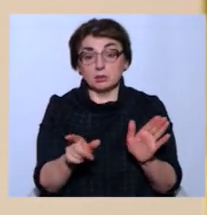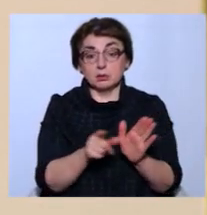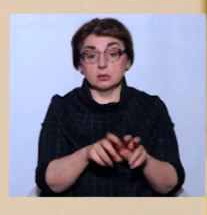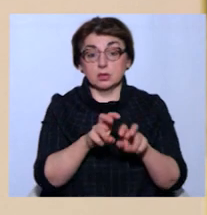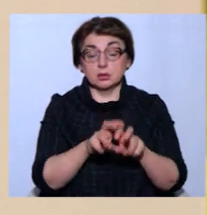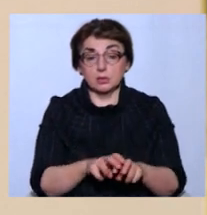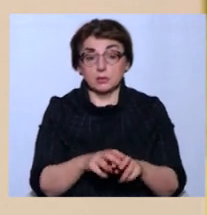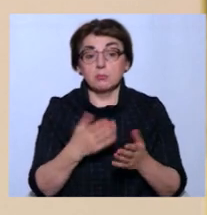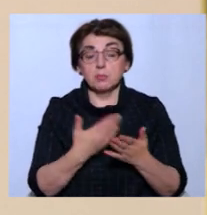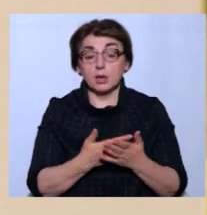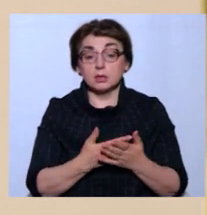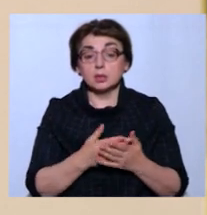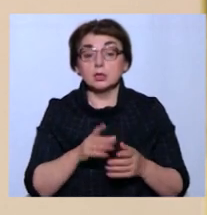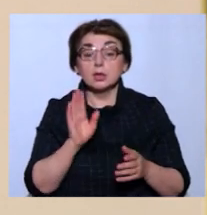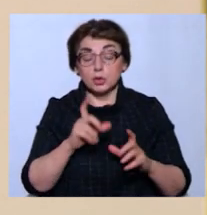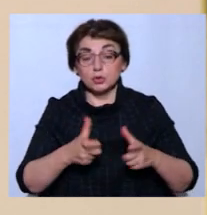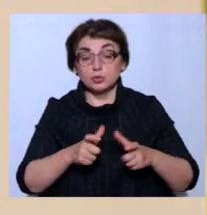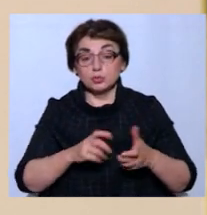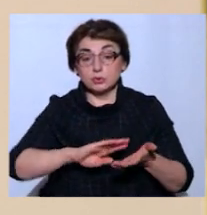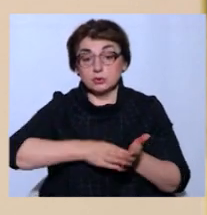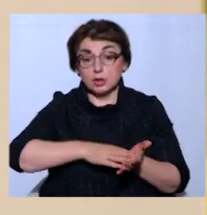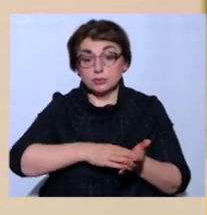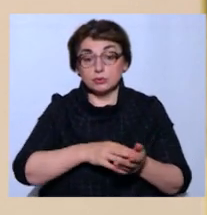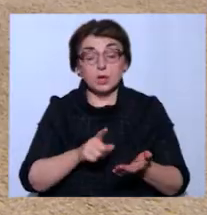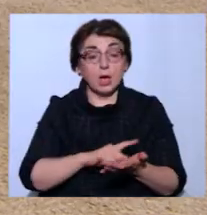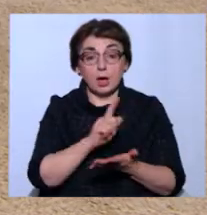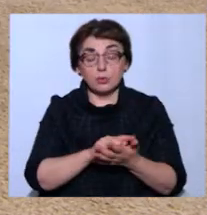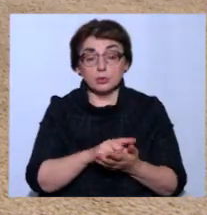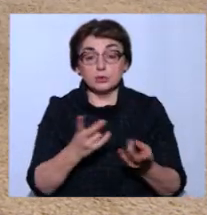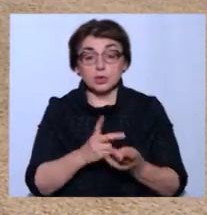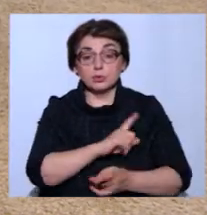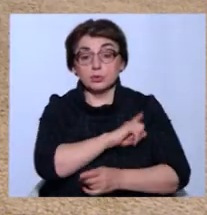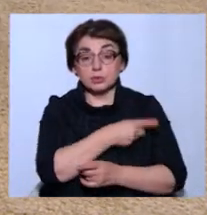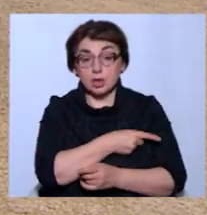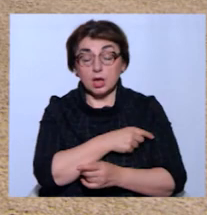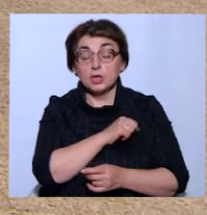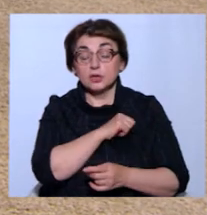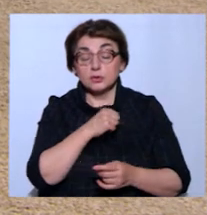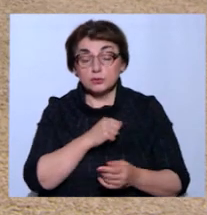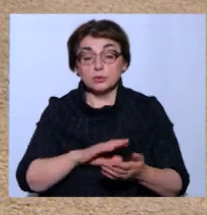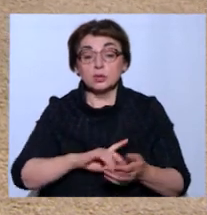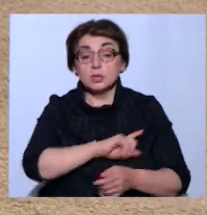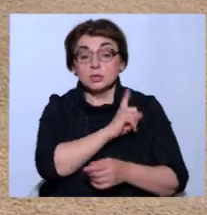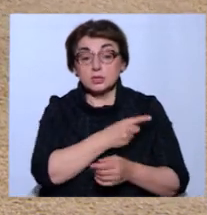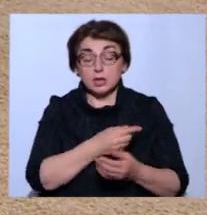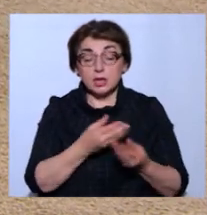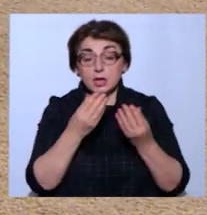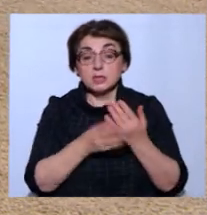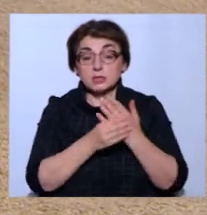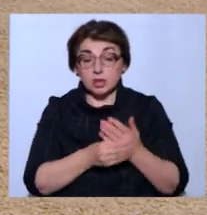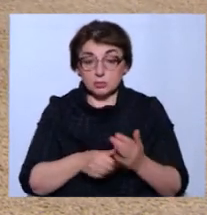აი მაგალითად, ჭურჭლის რეცხვის დროსაც ძალაა საჭირო. ესე იგი, ძალა სხეულს აწვება და რაღაცას